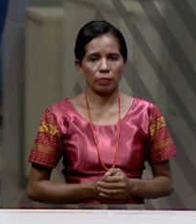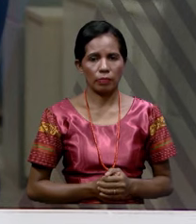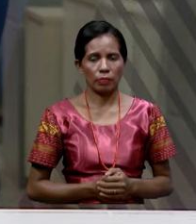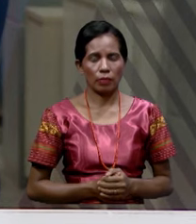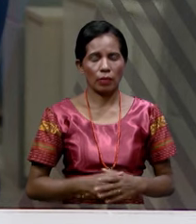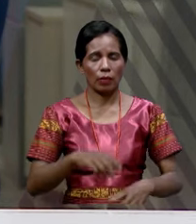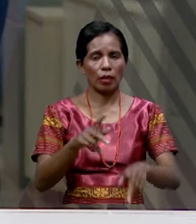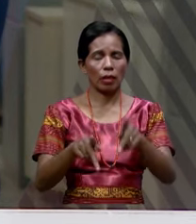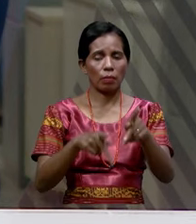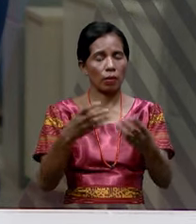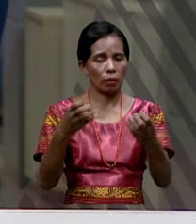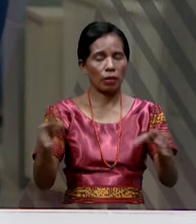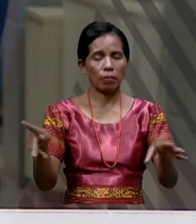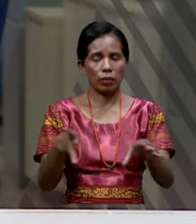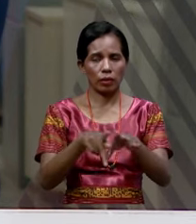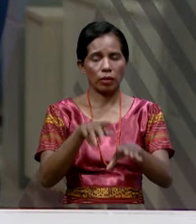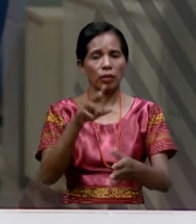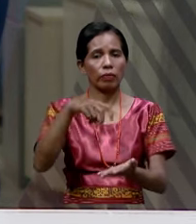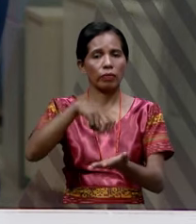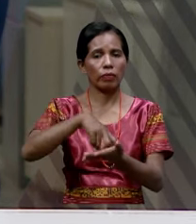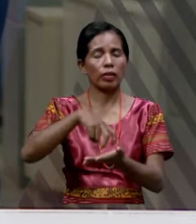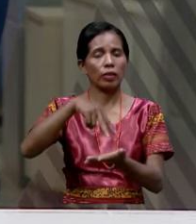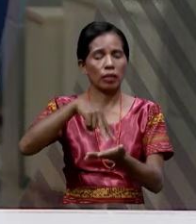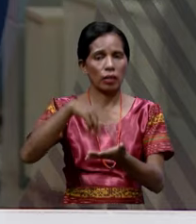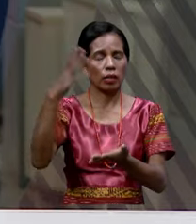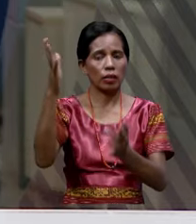Sarani barak mak partisipa via sakra iha Kristurei.